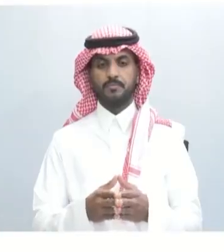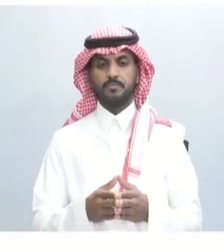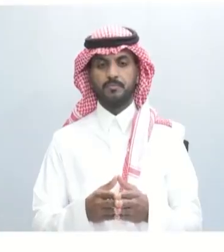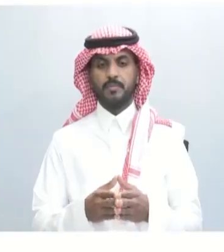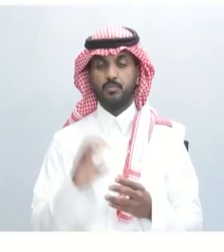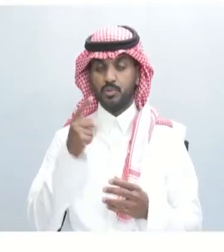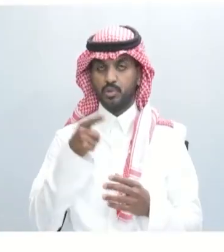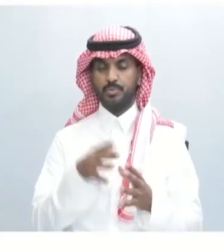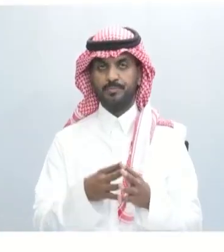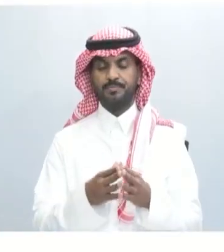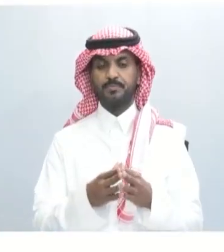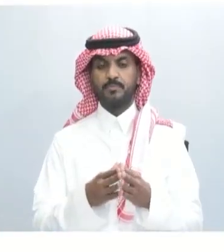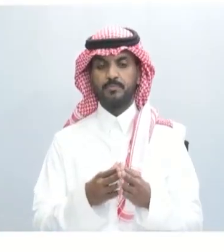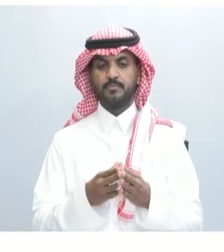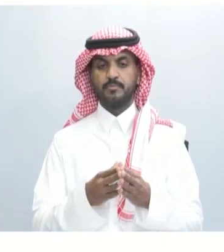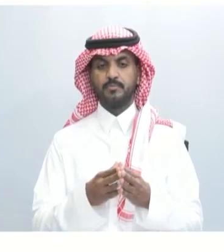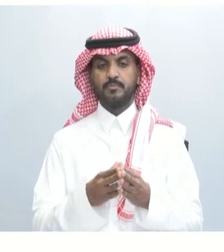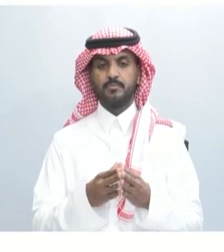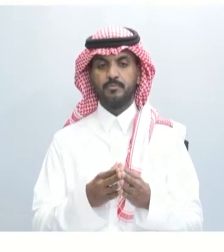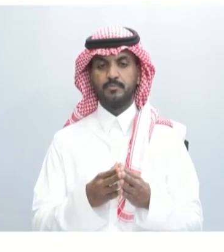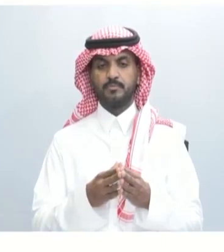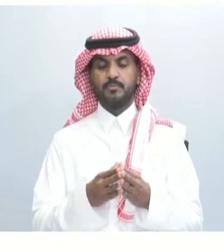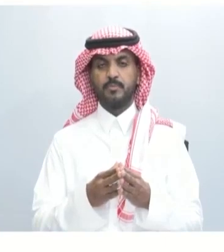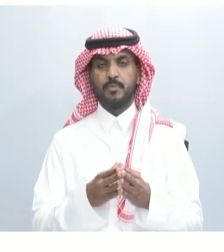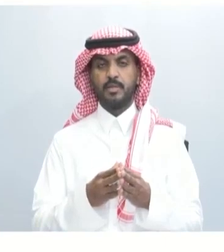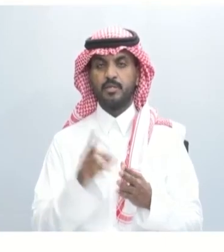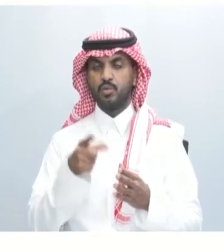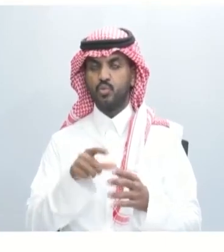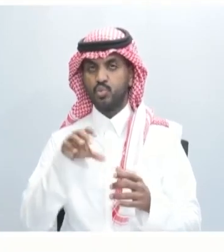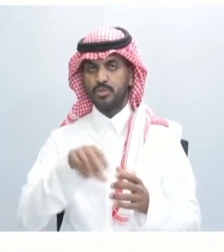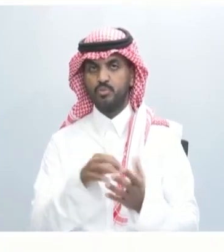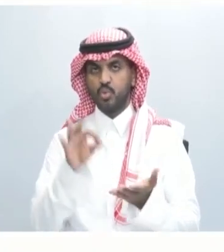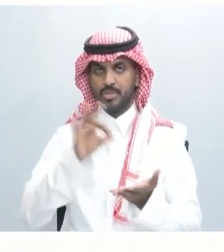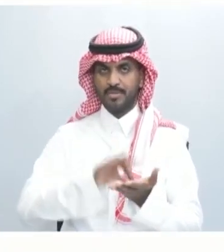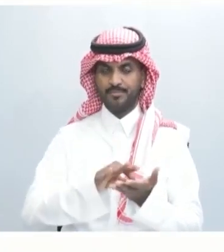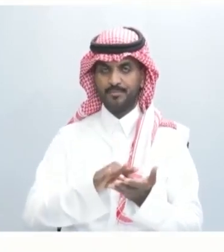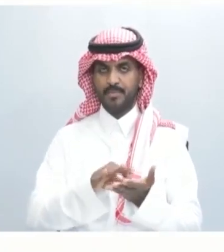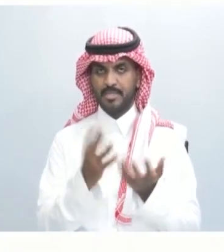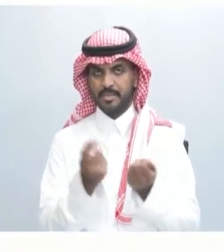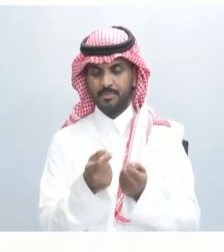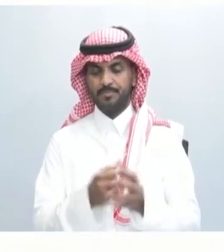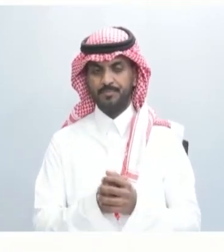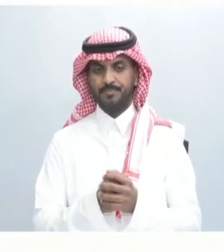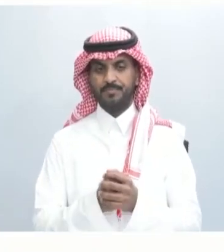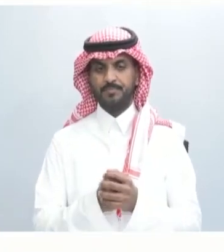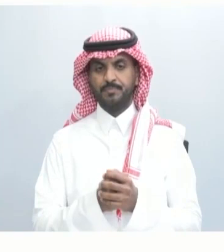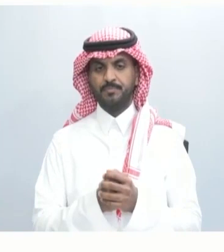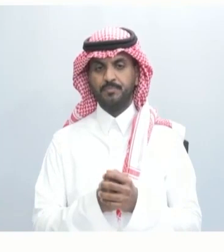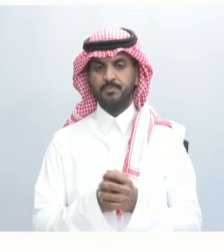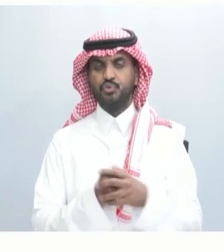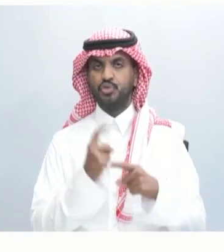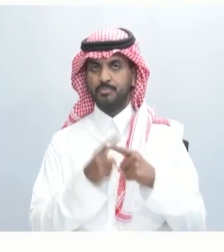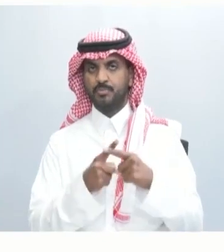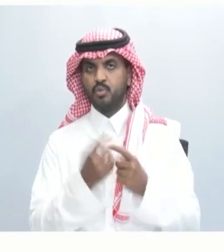هاي مبدعين حددتوا الاجابه بارك الله فيكم اذا حتى اوجد المتوسط الحسابي ابنائي وبناتي ساقوم بجمع